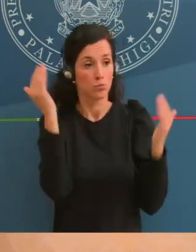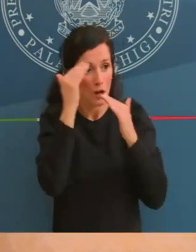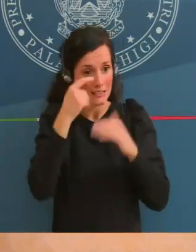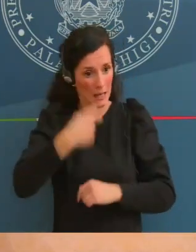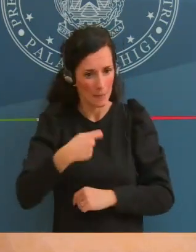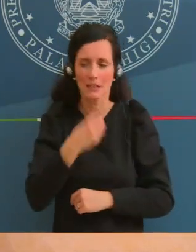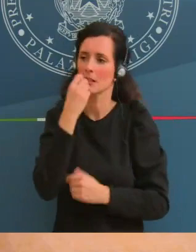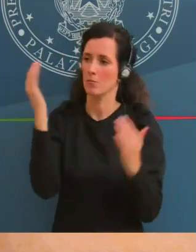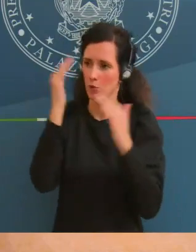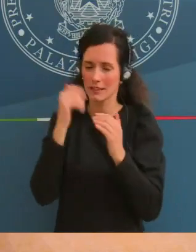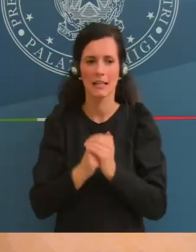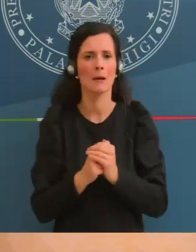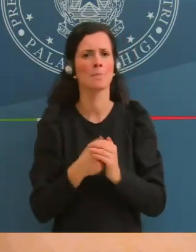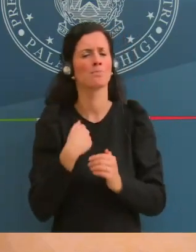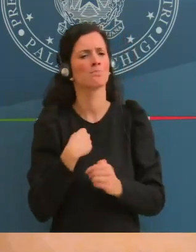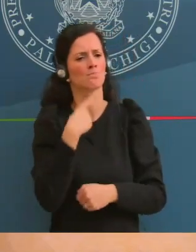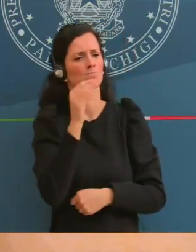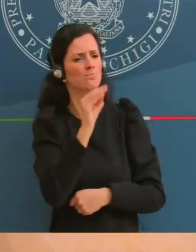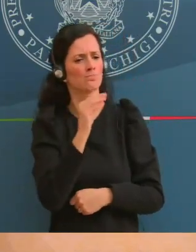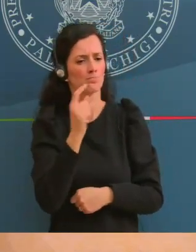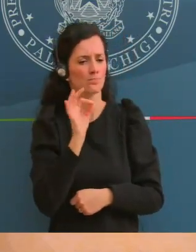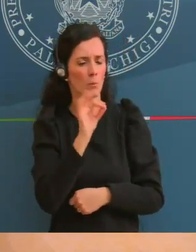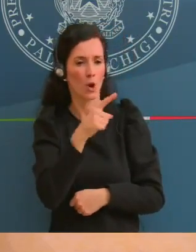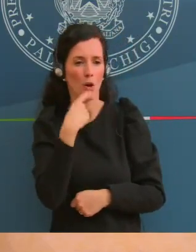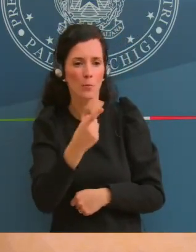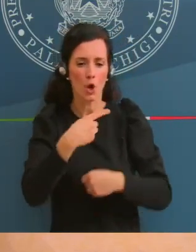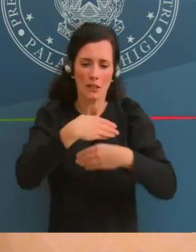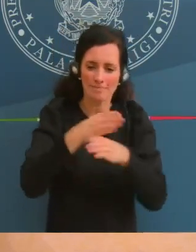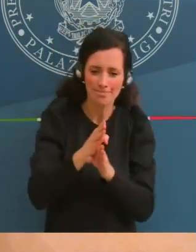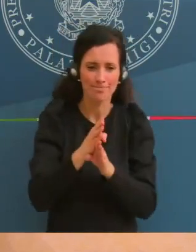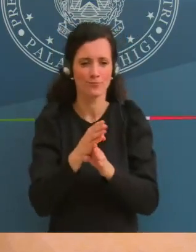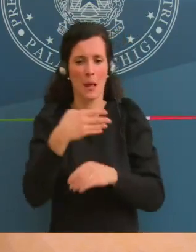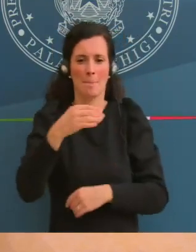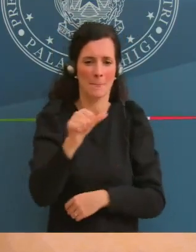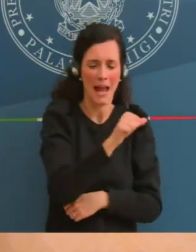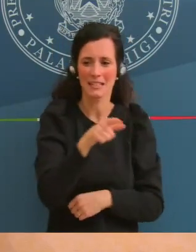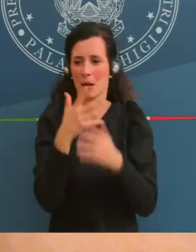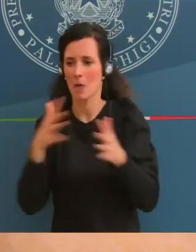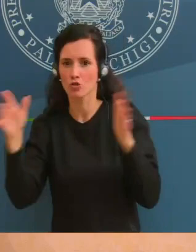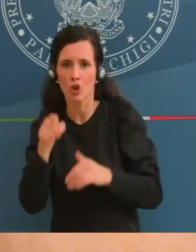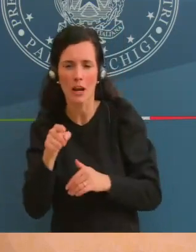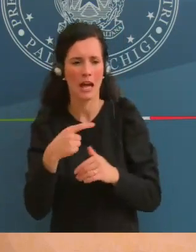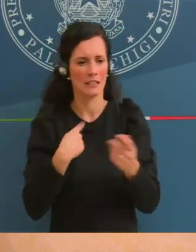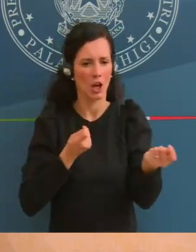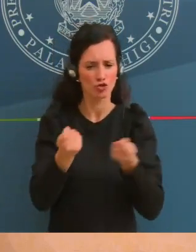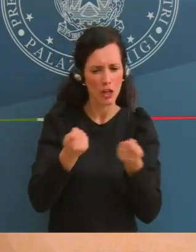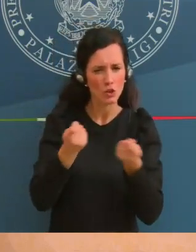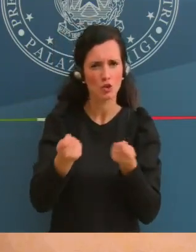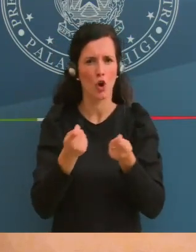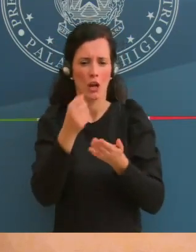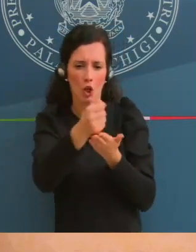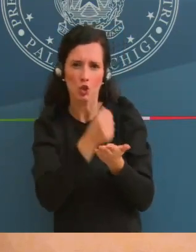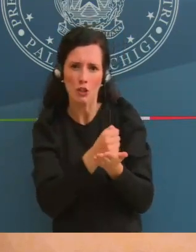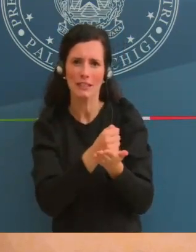alcune dossier delle infrastrutture il caso ad esempio di autostrade ma anche della gestione della scuola che in questa seconda ondata poteva essere forse